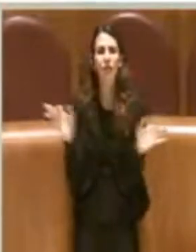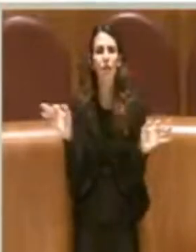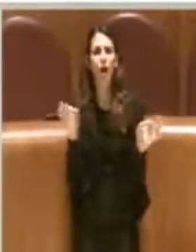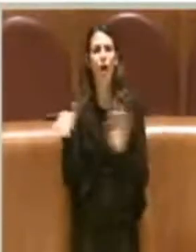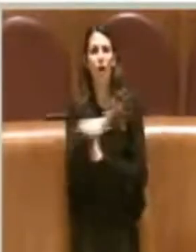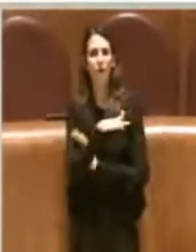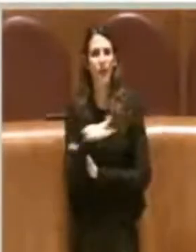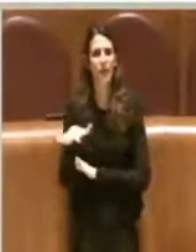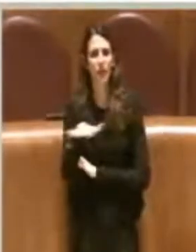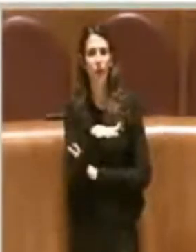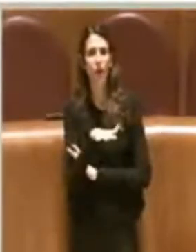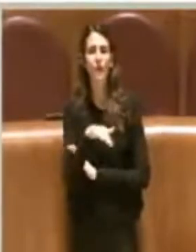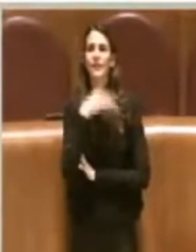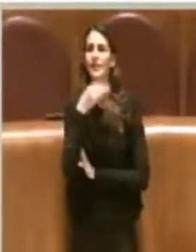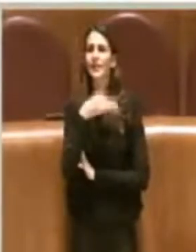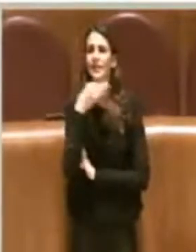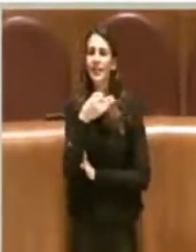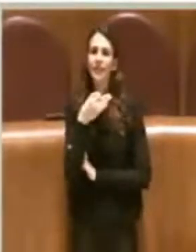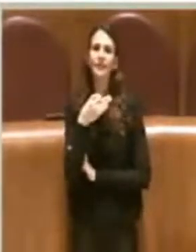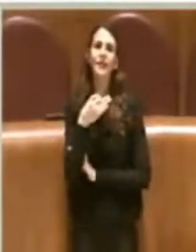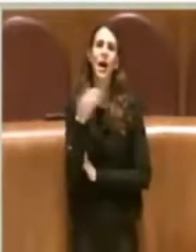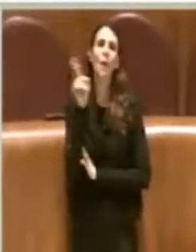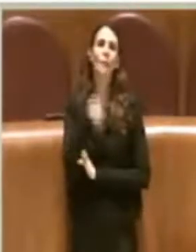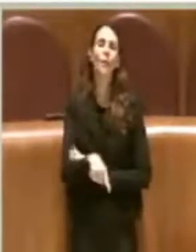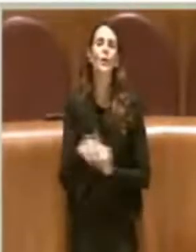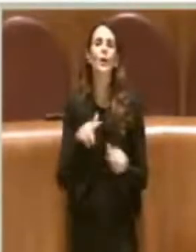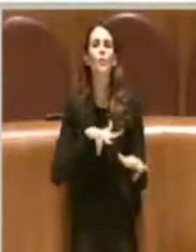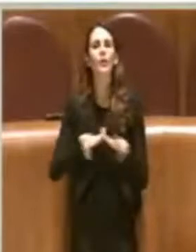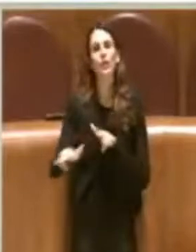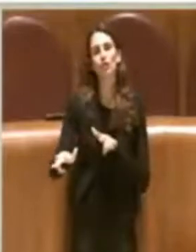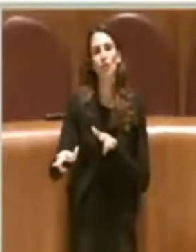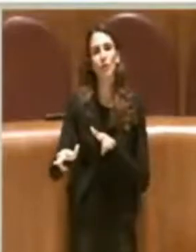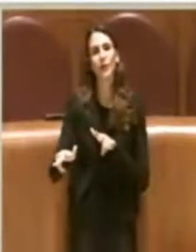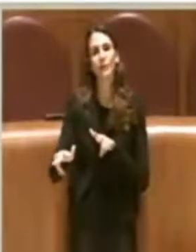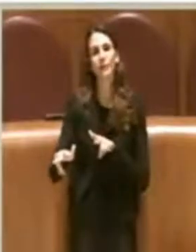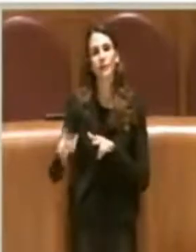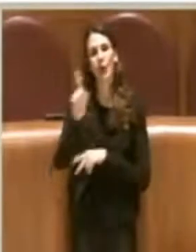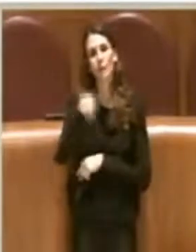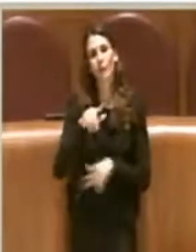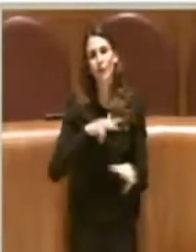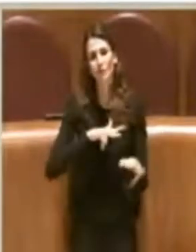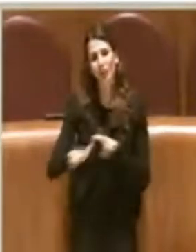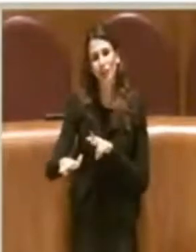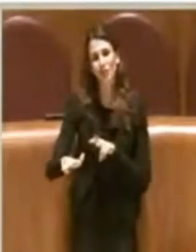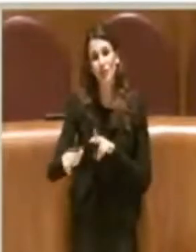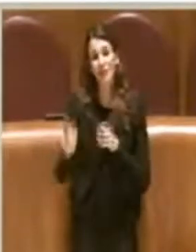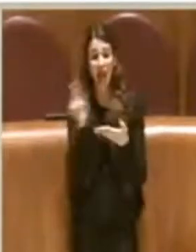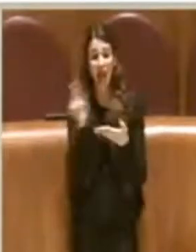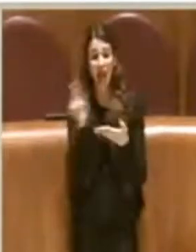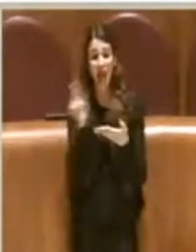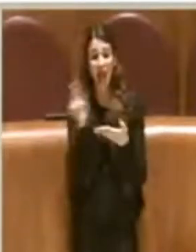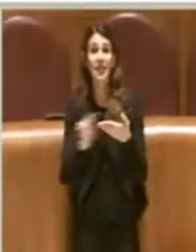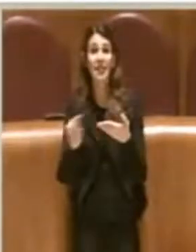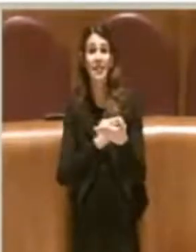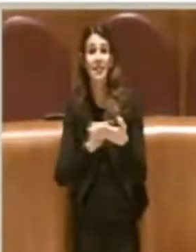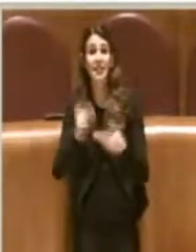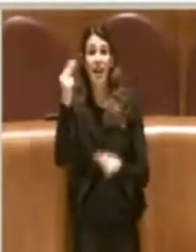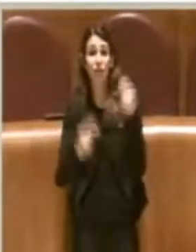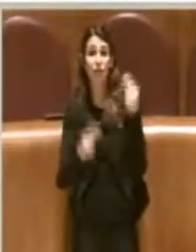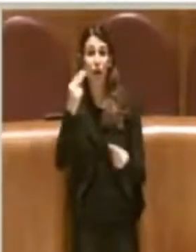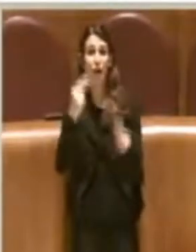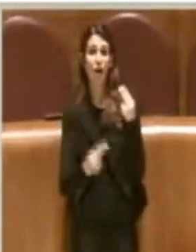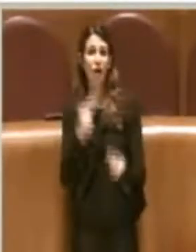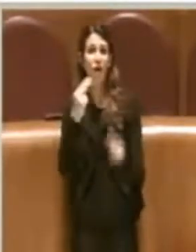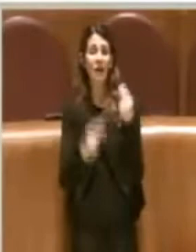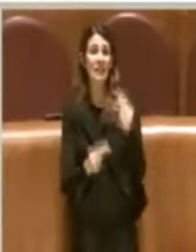spesso magari anche i municipi chiedono all'amministrazione chiedono alla agli